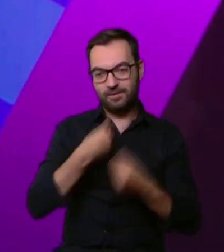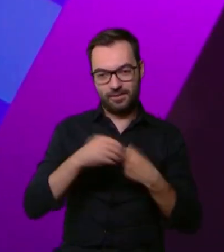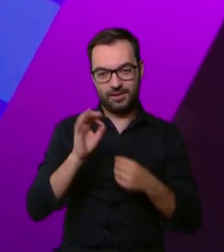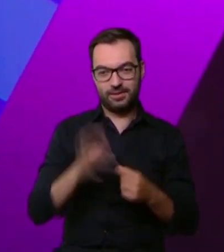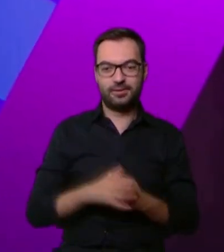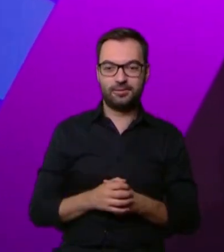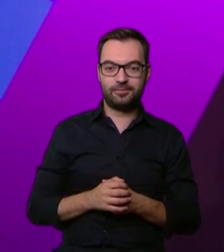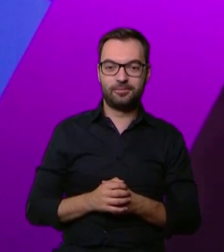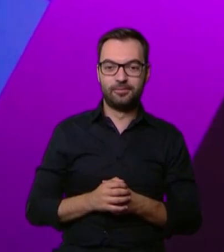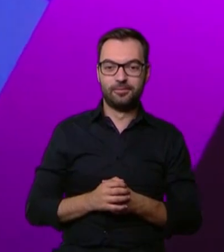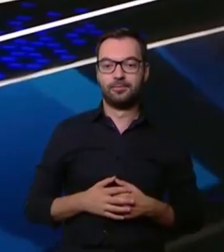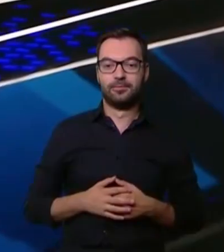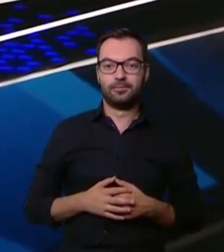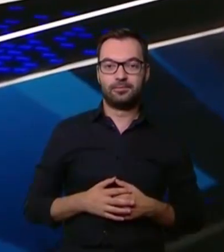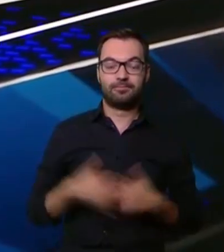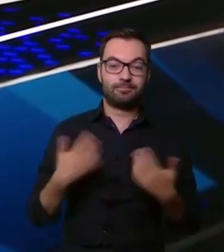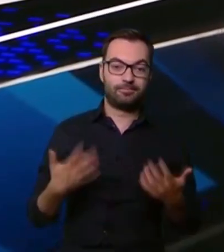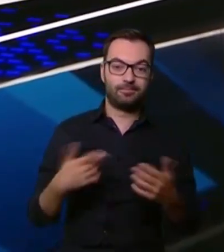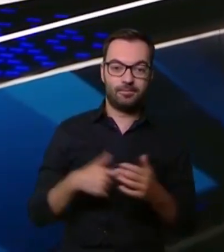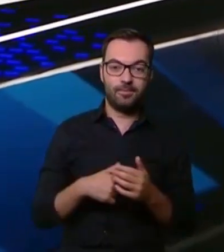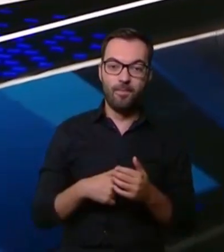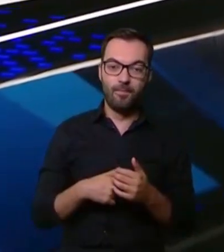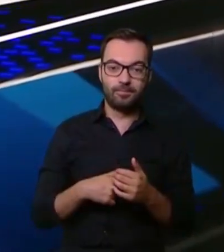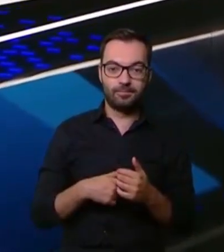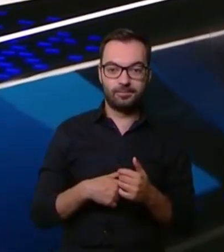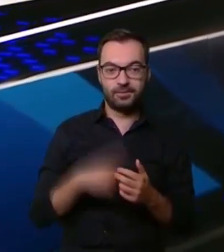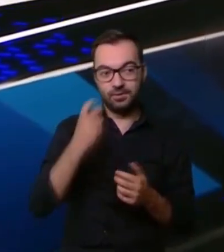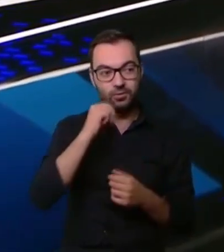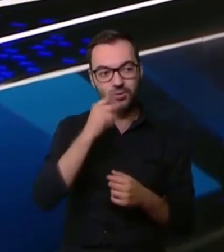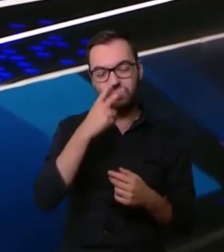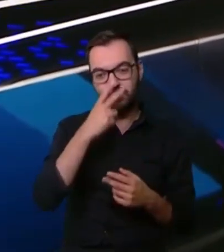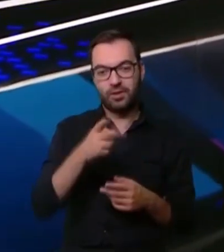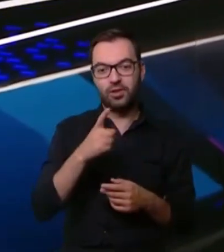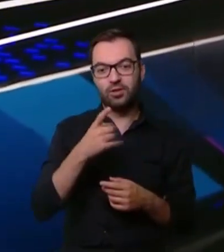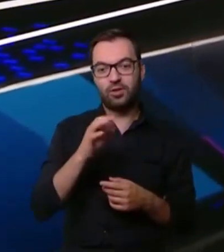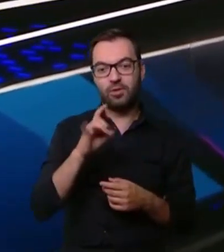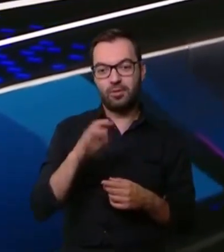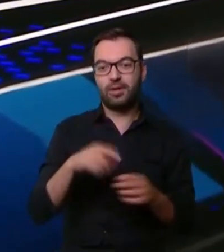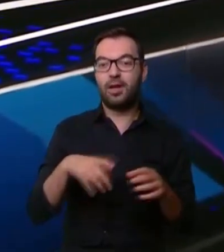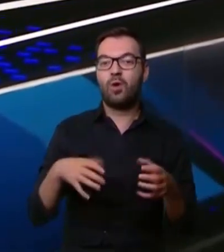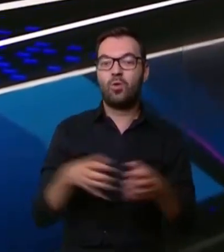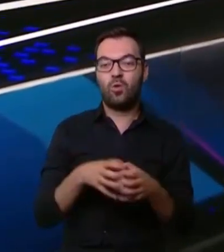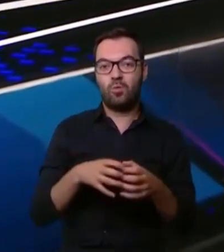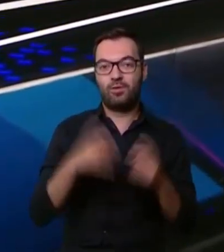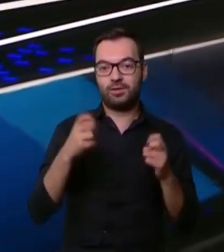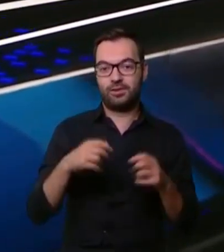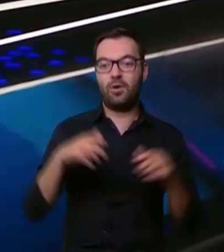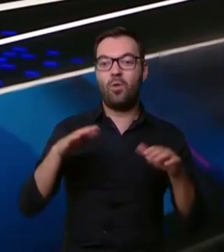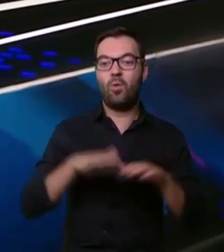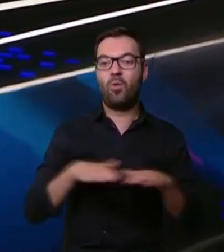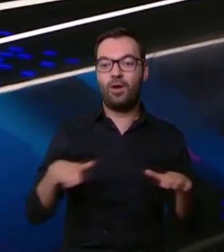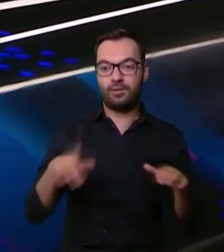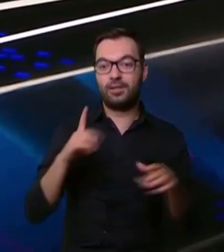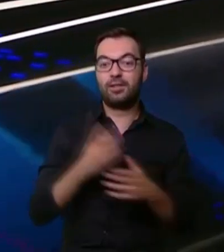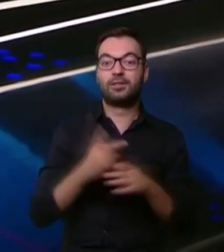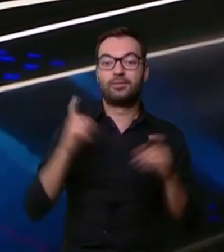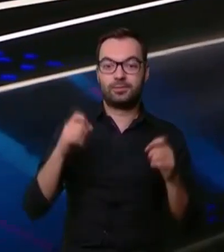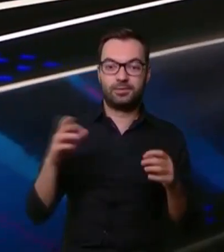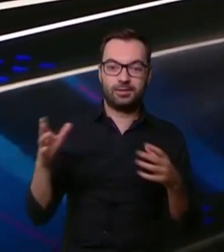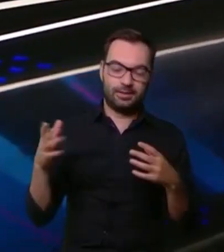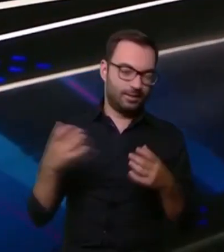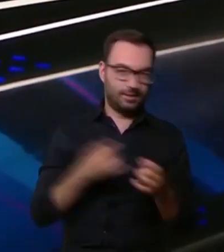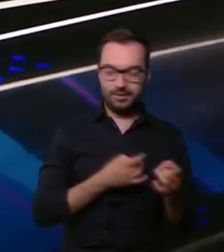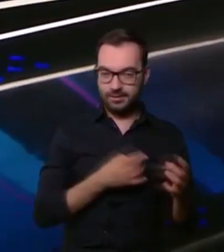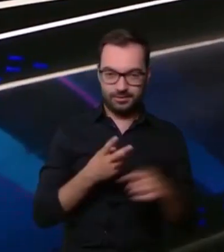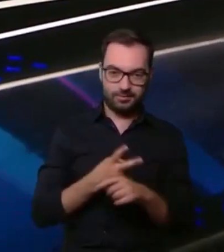w materiale. No to oglądamy. Zobaczymy, co jutro Dolberg pokaże. Tak, także fazę grupową przesiedział na ławce, ale jak to się mówi, jak już wszedł, to razem z